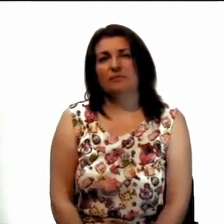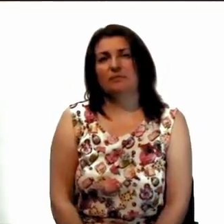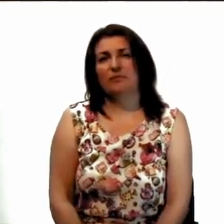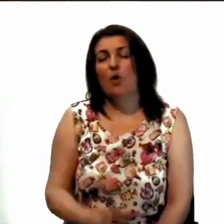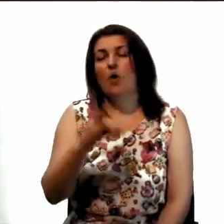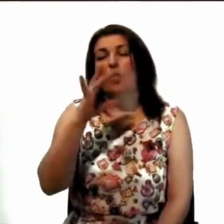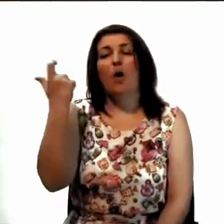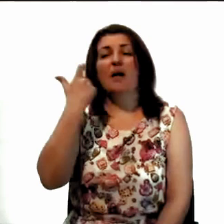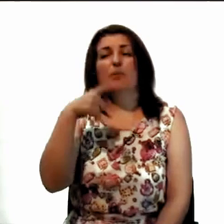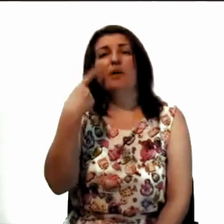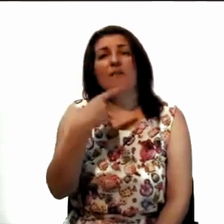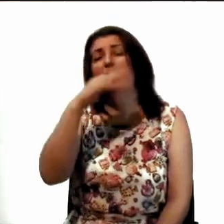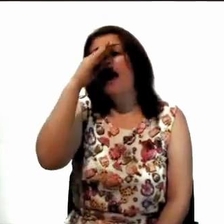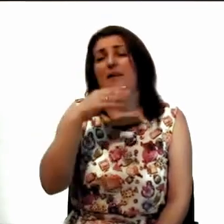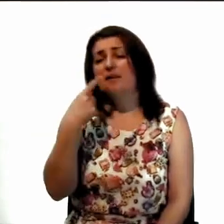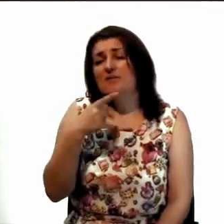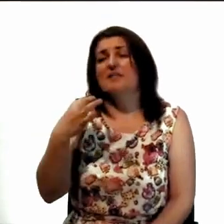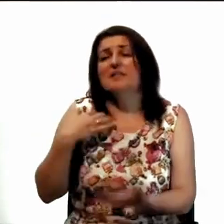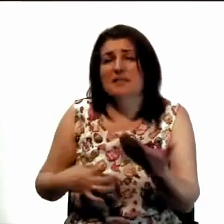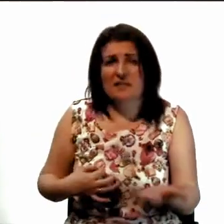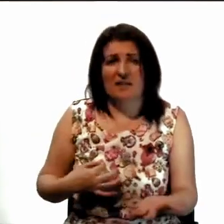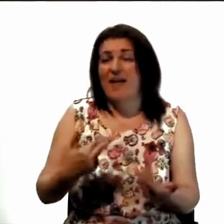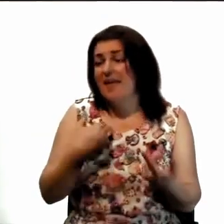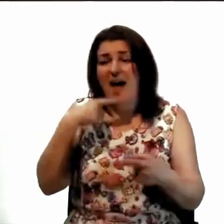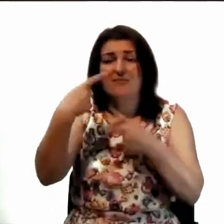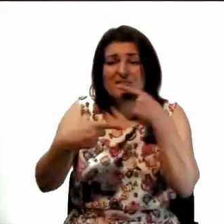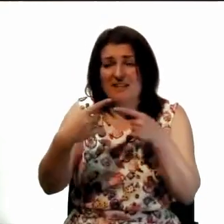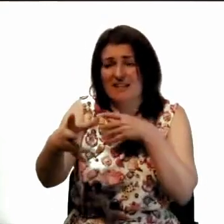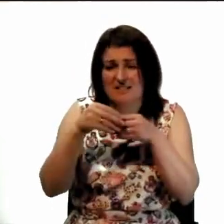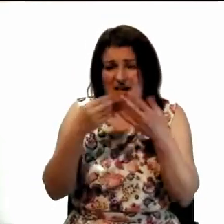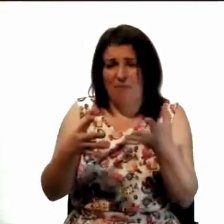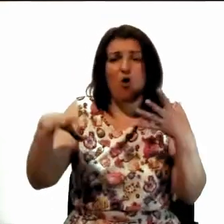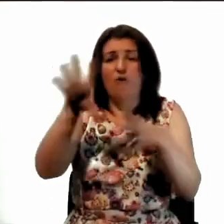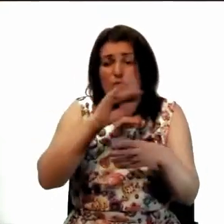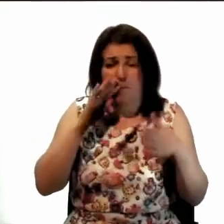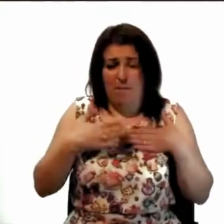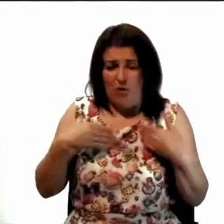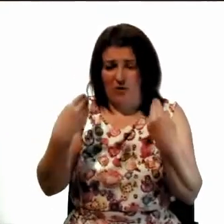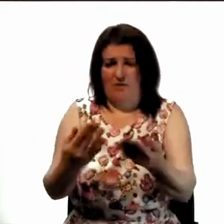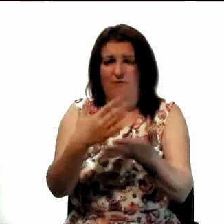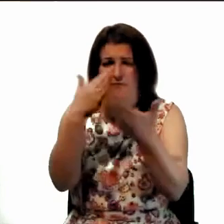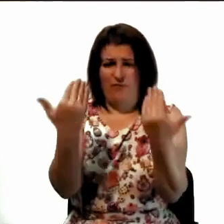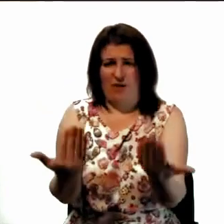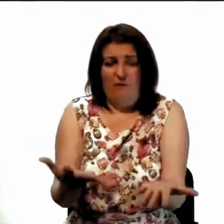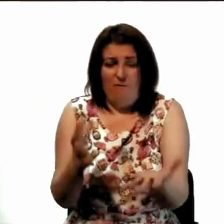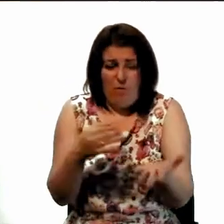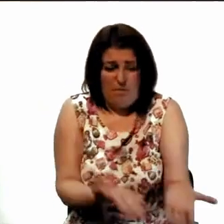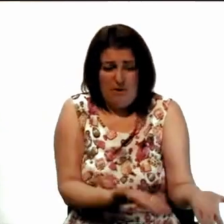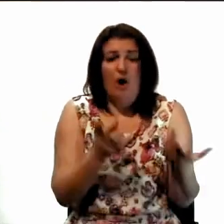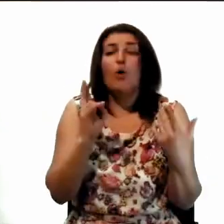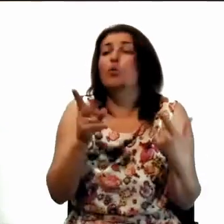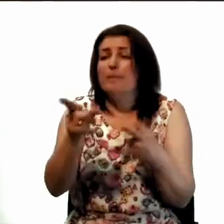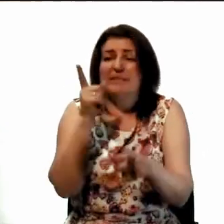Но Господь говорит, Отец говорит, сын, я всегда с тобой, все мое твое, вот оно. Пожалуйста, кто